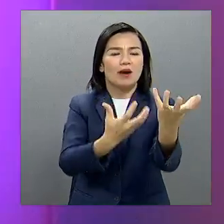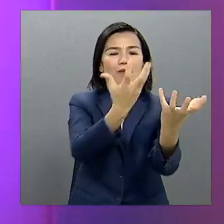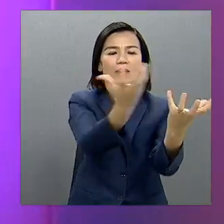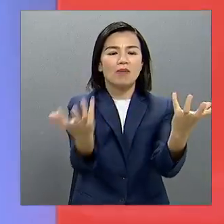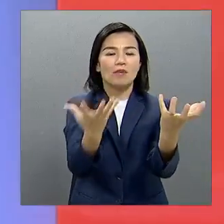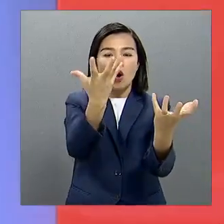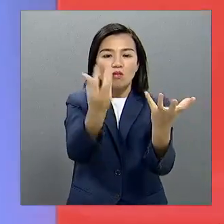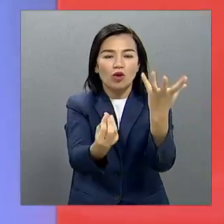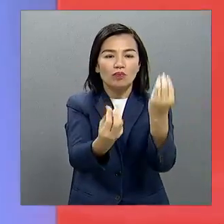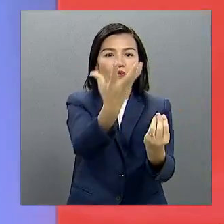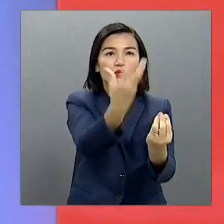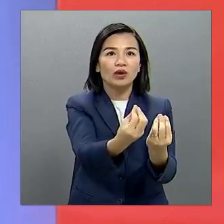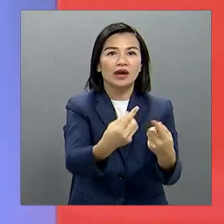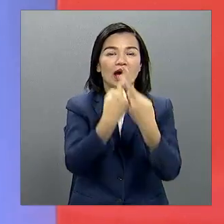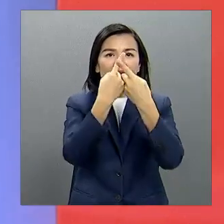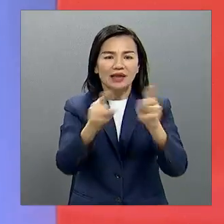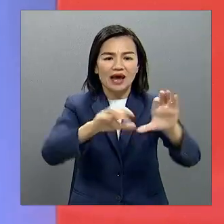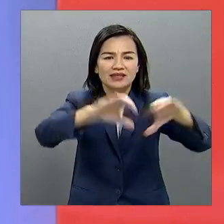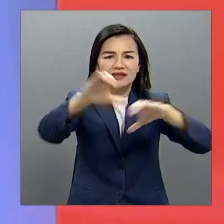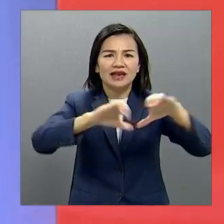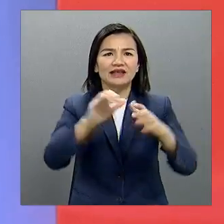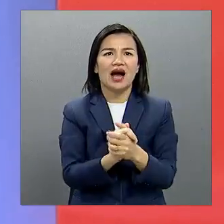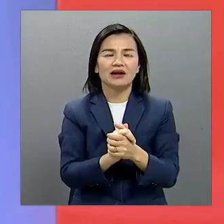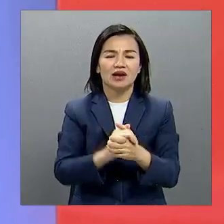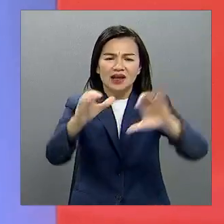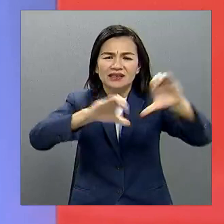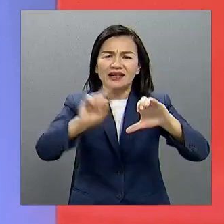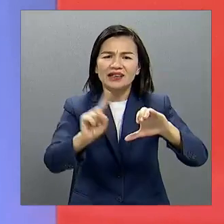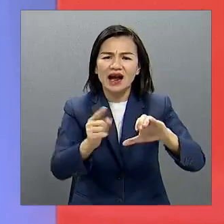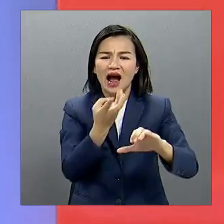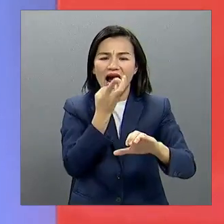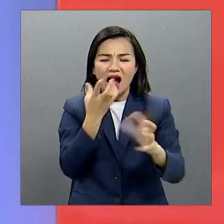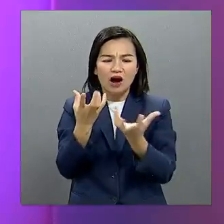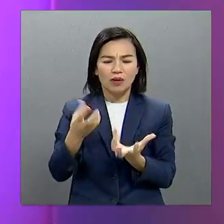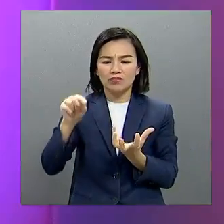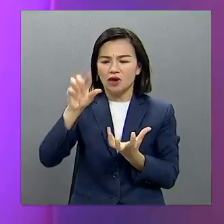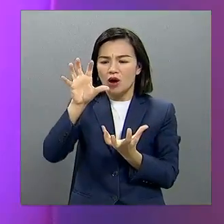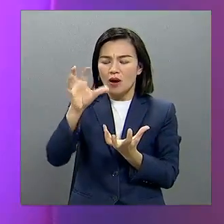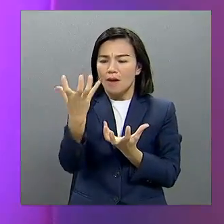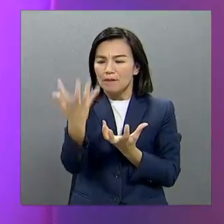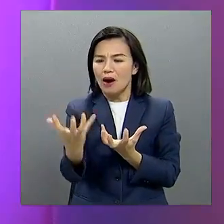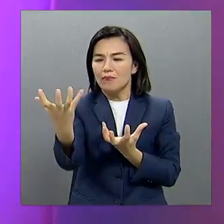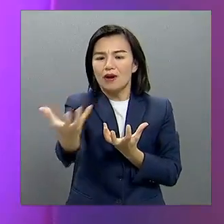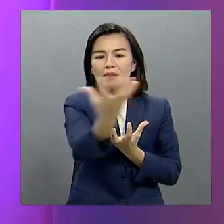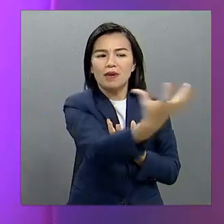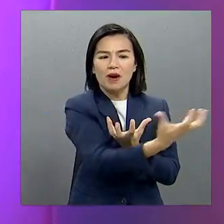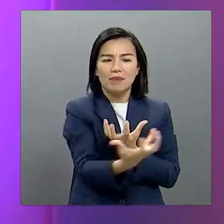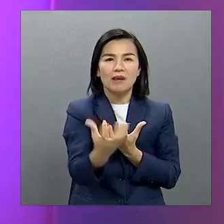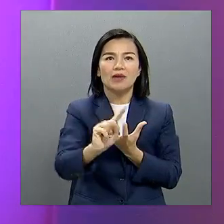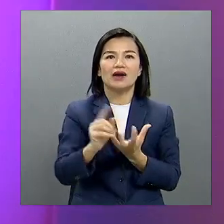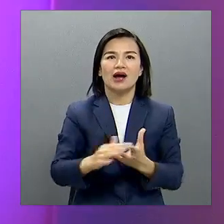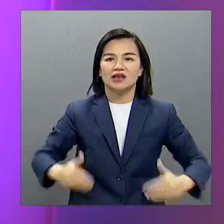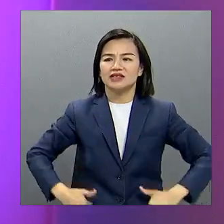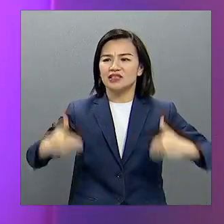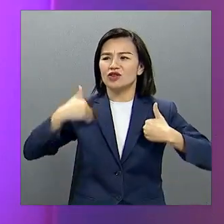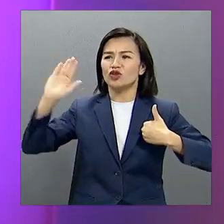นี่เขาต้องแบบบริหารจัดการว่าเนี่ยจะต้องจัดการยังไงมีข้าวอยู่เท่านี้จะกินกับข้าวเห็นกับข้าวเยอะแยะ ใช้ชีวิตอยู่ต่างประเทศอาจจะยากอ่ะเพราะว่าพี่ชอบ